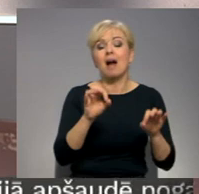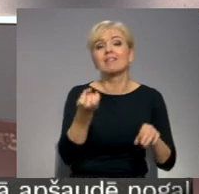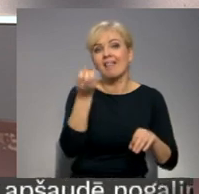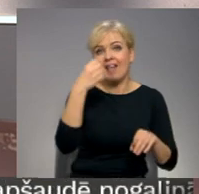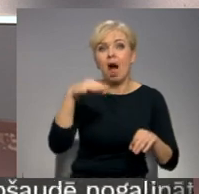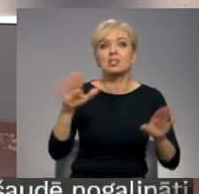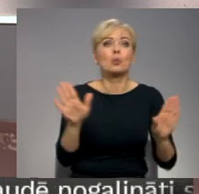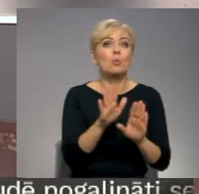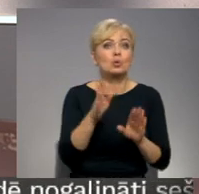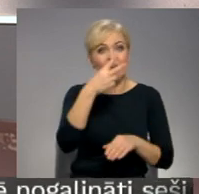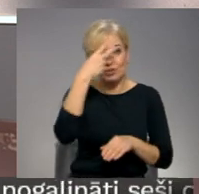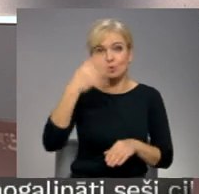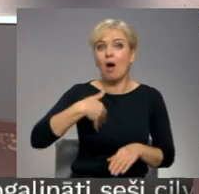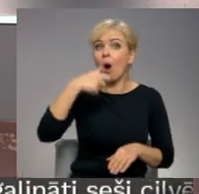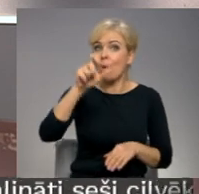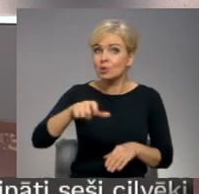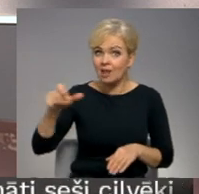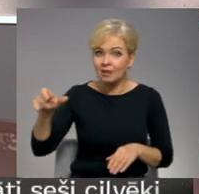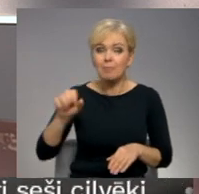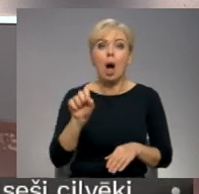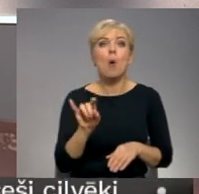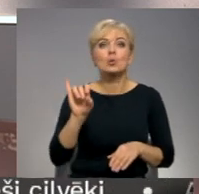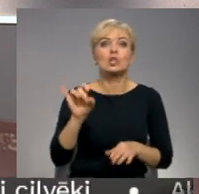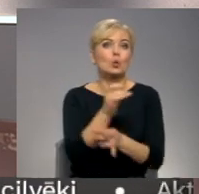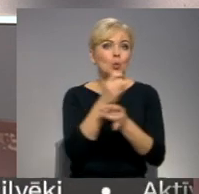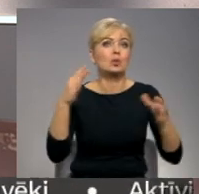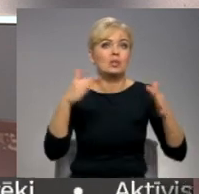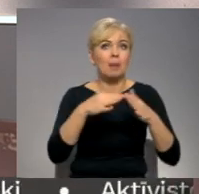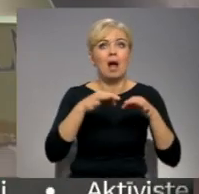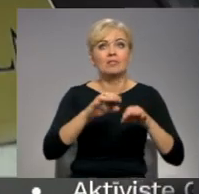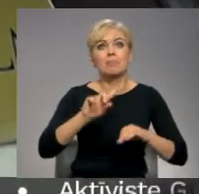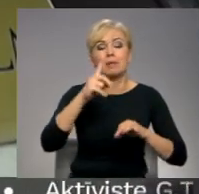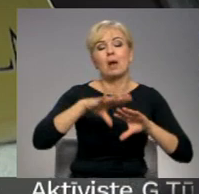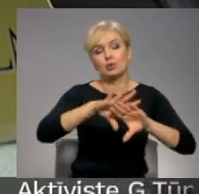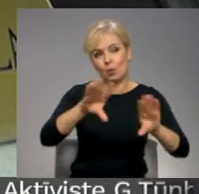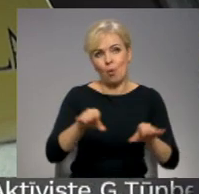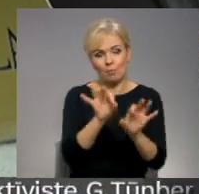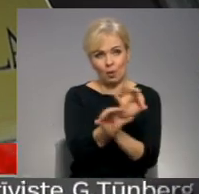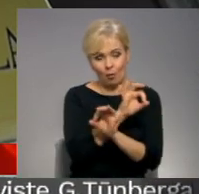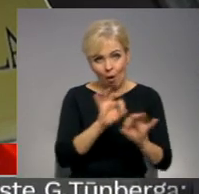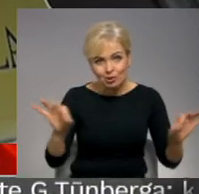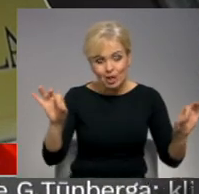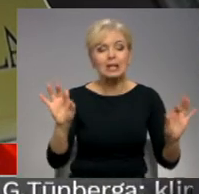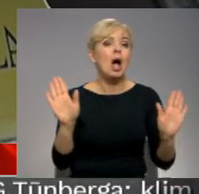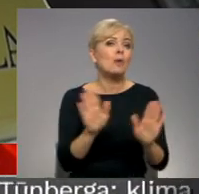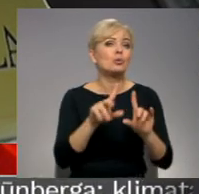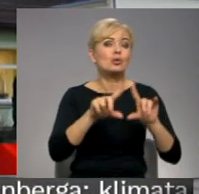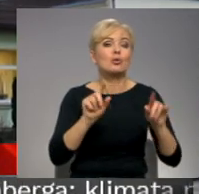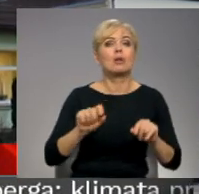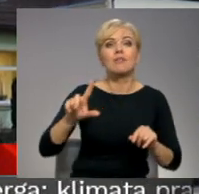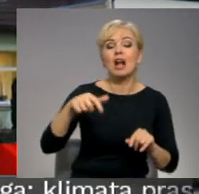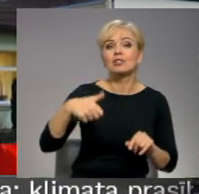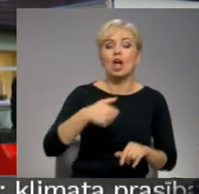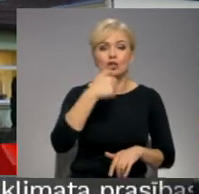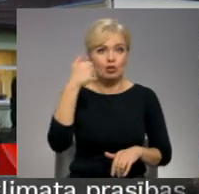kultūras namā aizvadīts pirmais kopīgais koncerts un par to stāstīs Zemgales televīzija. Auces mūzikas skola vairāk nekā